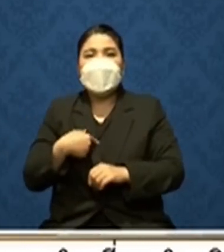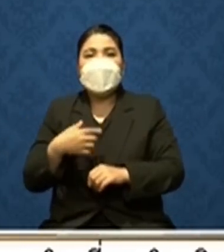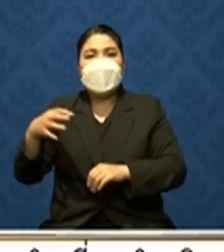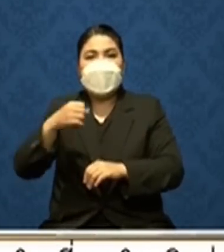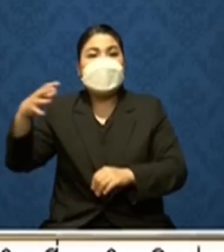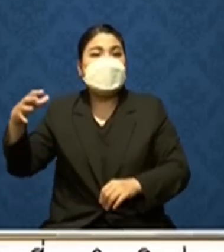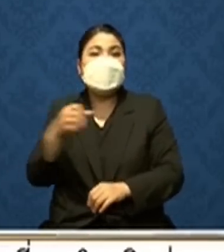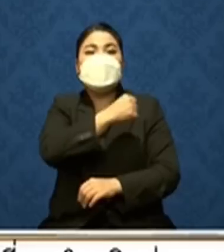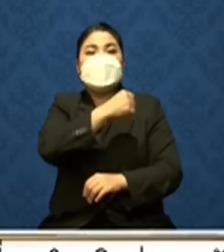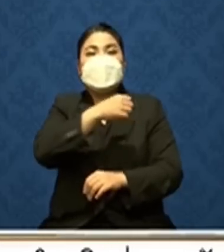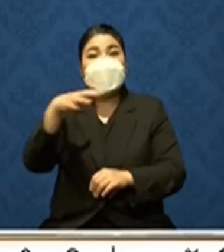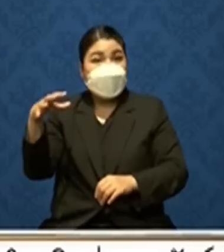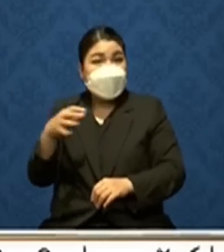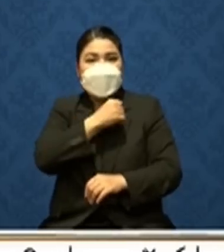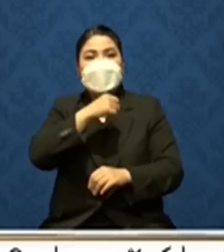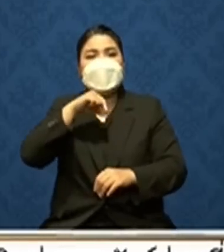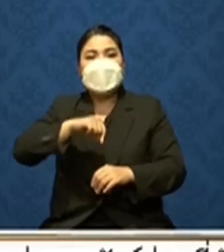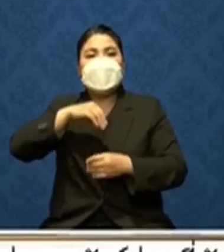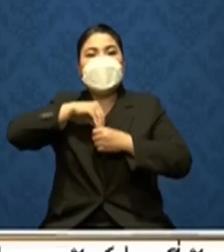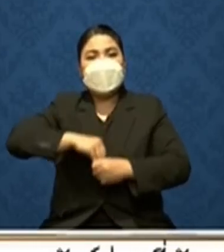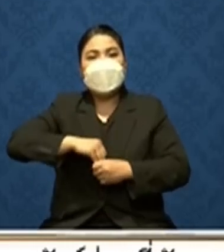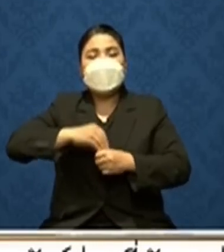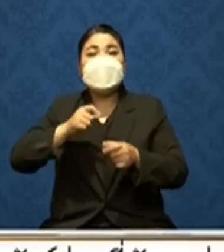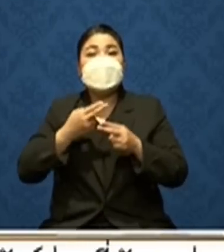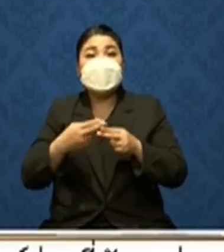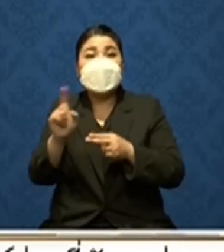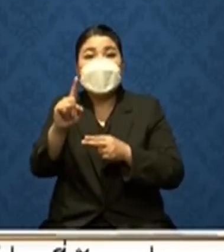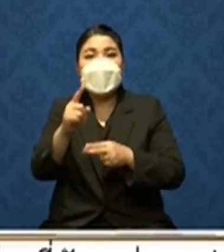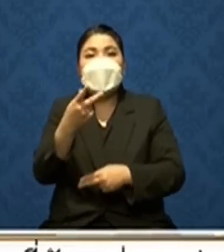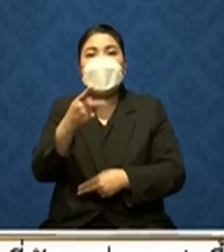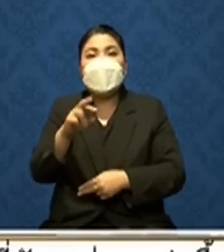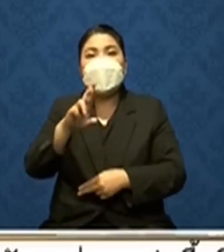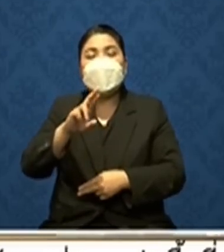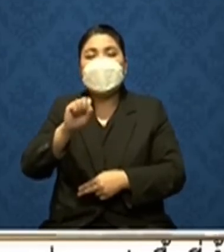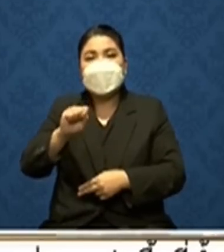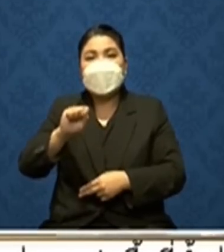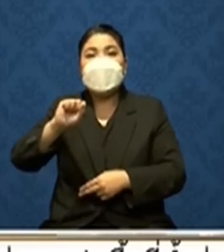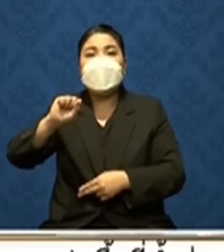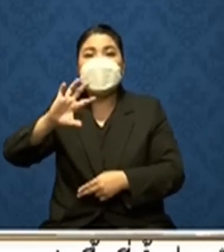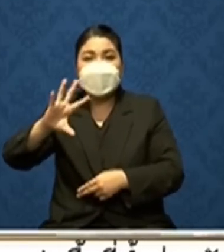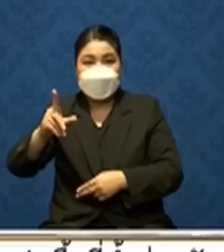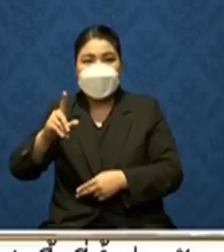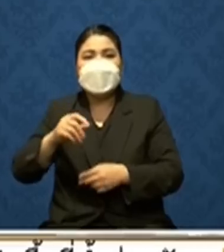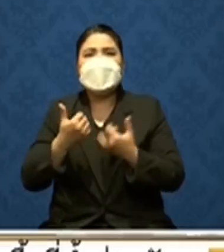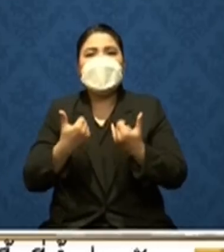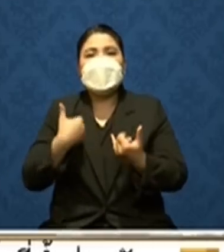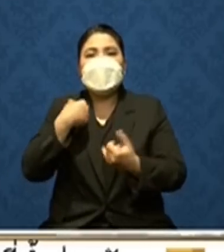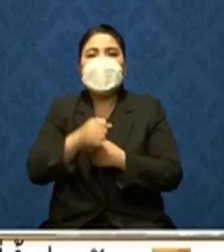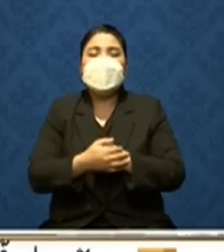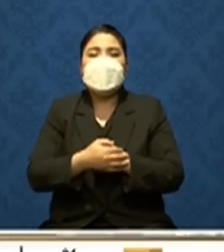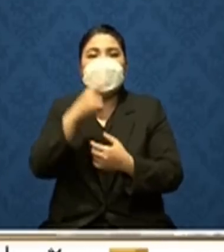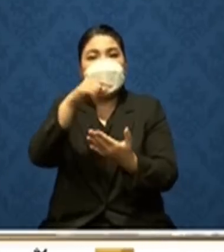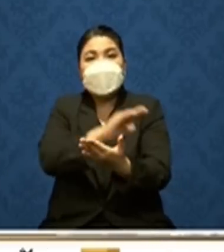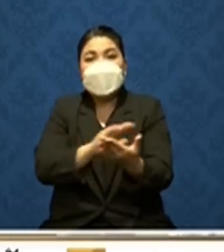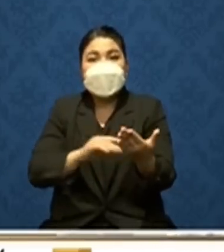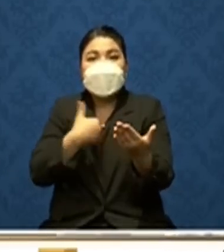บริหารประเทศในนามคศช.มบริหารประเทศ 4ปีวางกลไก